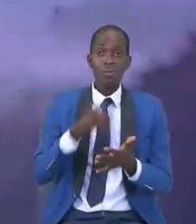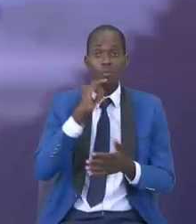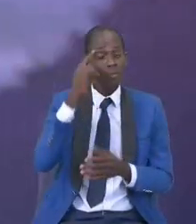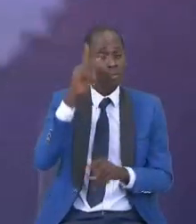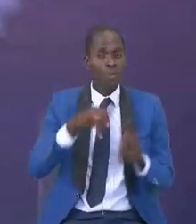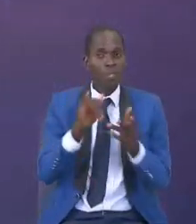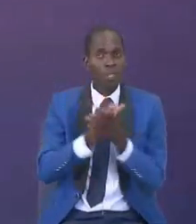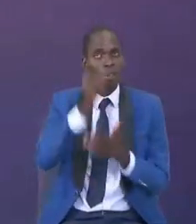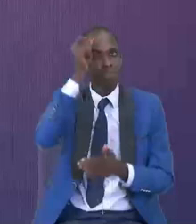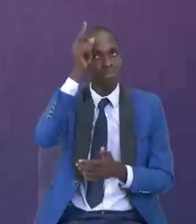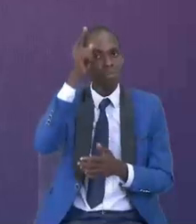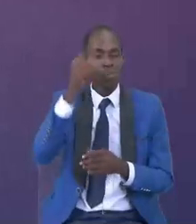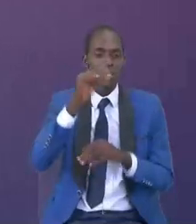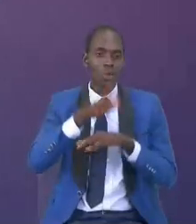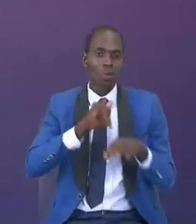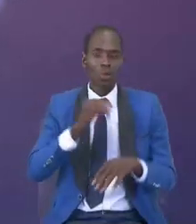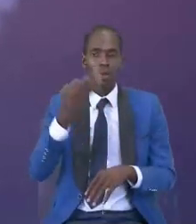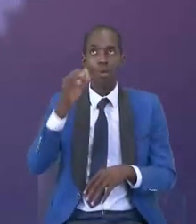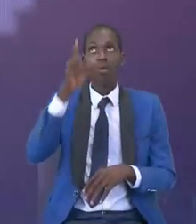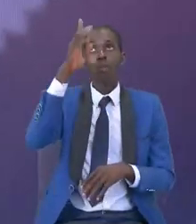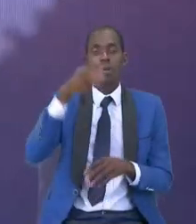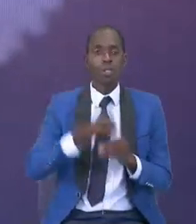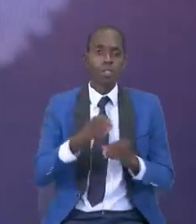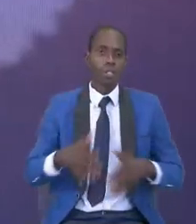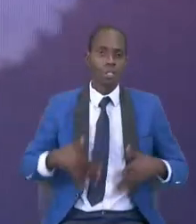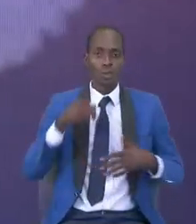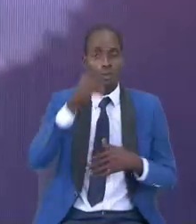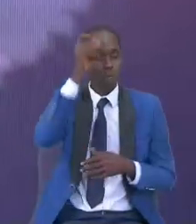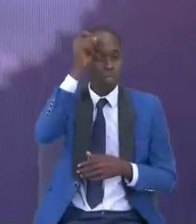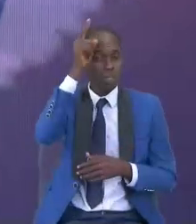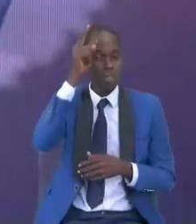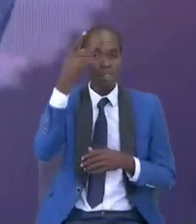C'était des gens qui comprenaient l'appel de Dieu dans leur vie.